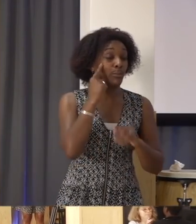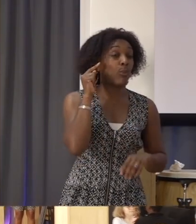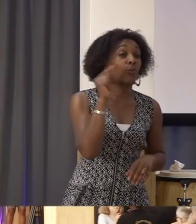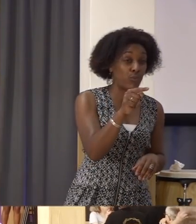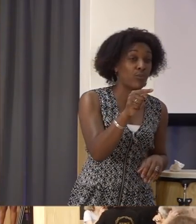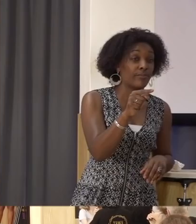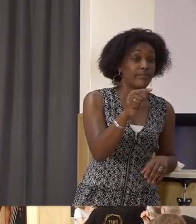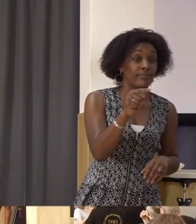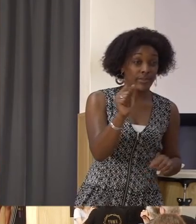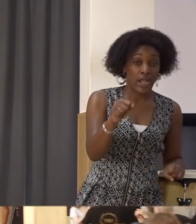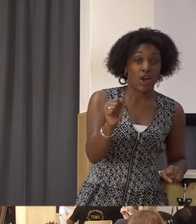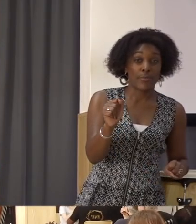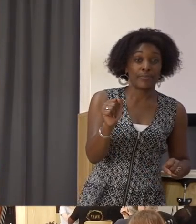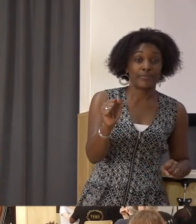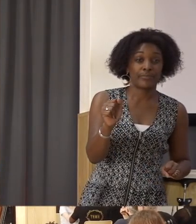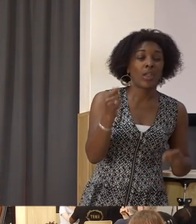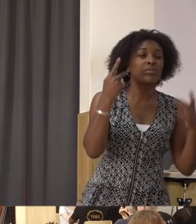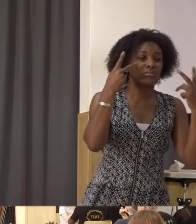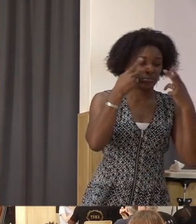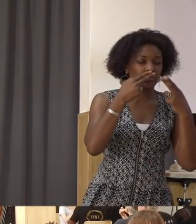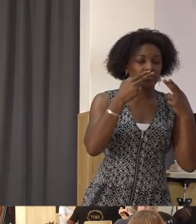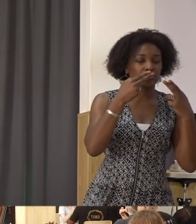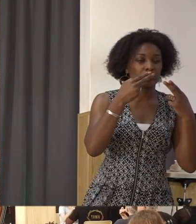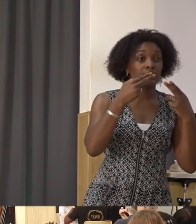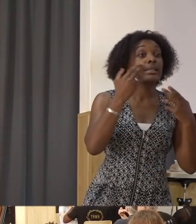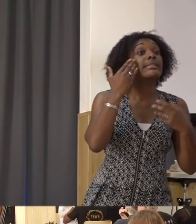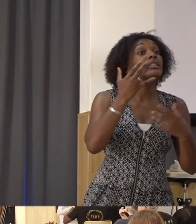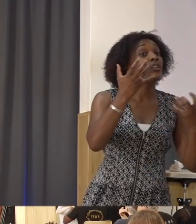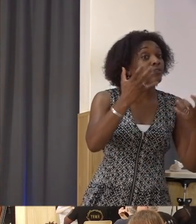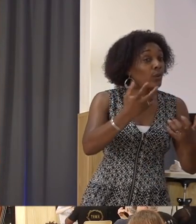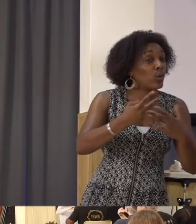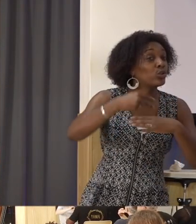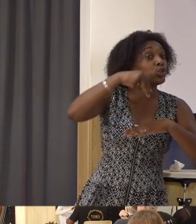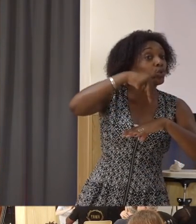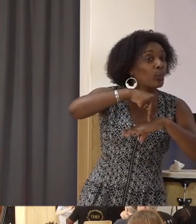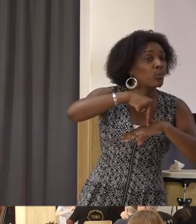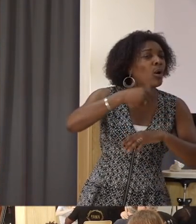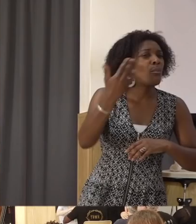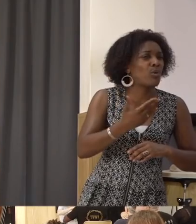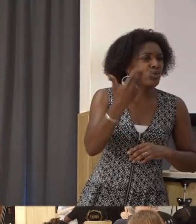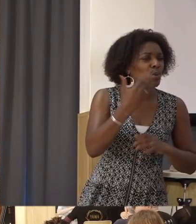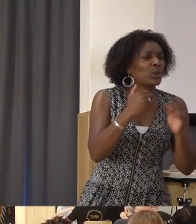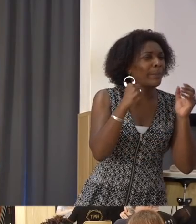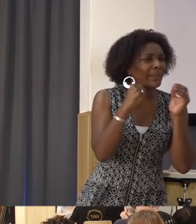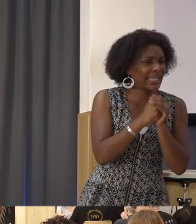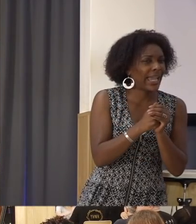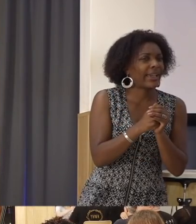Alléluia. Restons les yeux fermés. Ceux qui veulent se lever, ceux qui ont besoin de